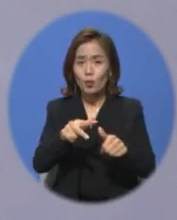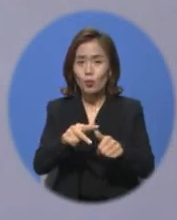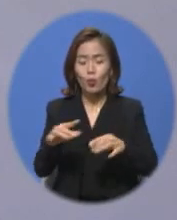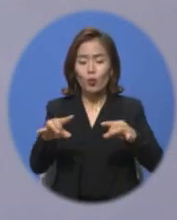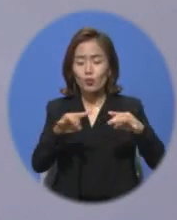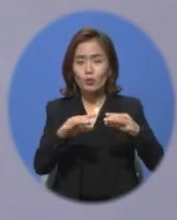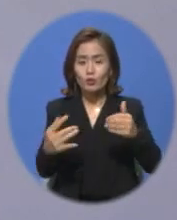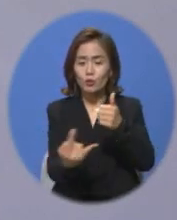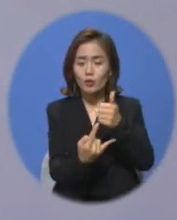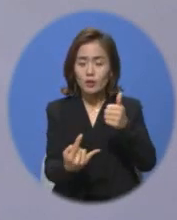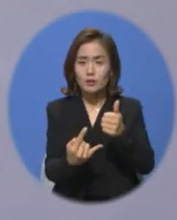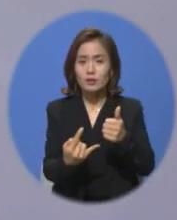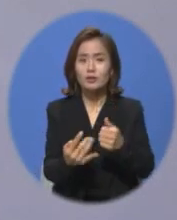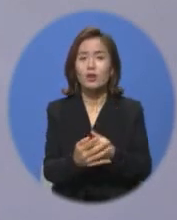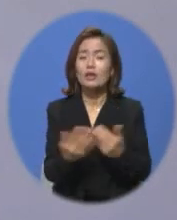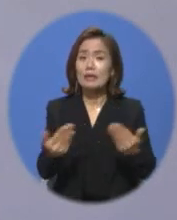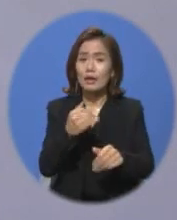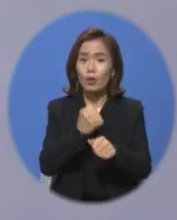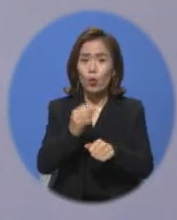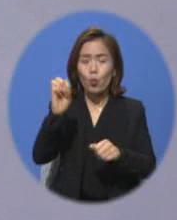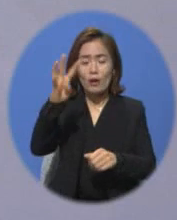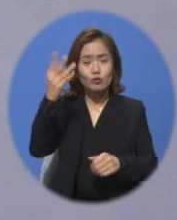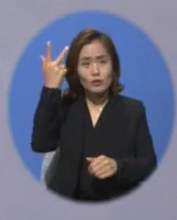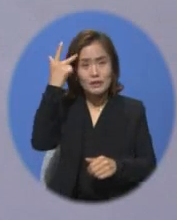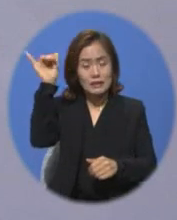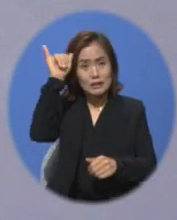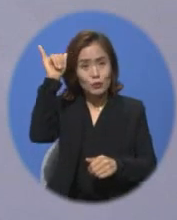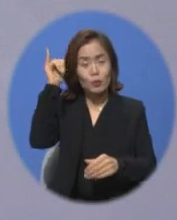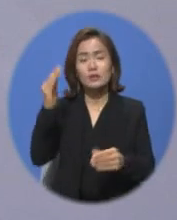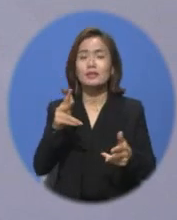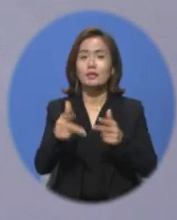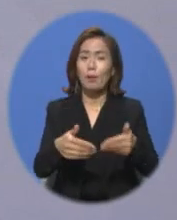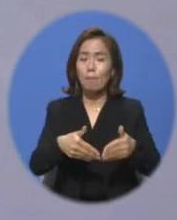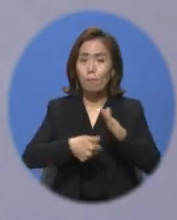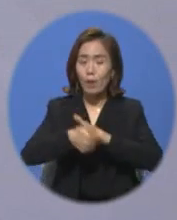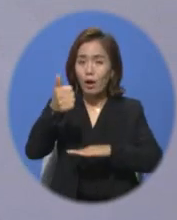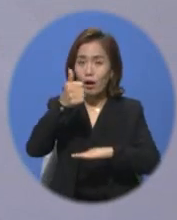저는과학·정보통신·방송통신위원회위원으로서광주시의AI 사업을현실로만들었습니다.저는부산까지이어지는고속철도건설의기반을마련하기도했습니다